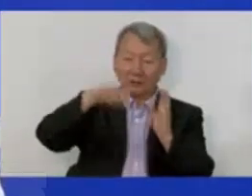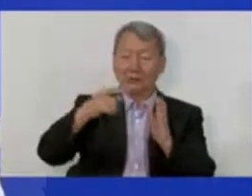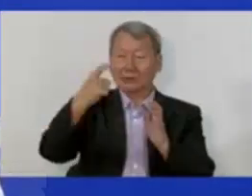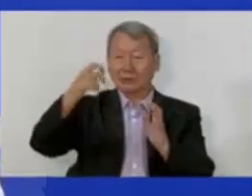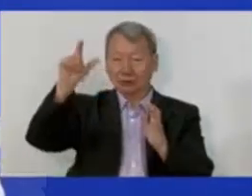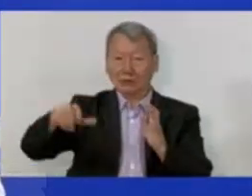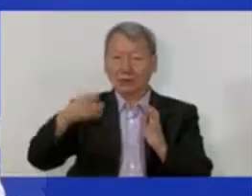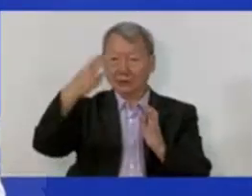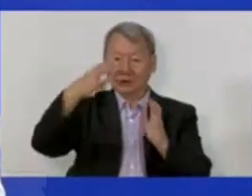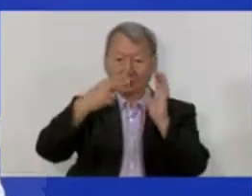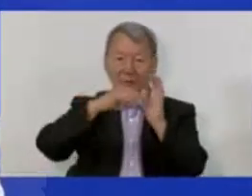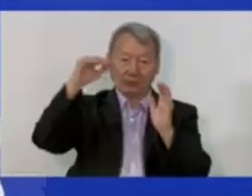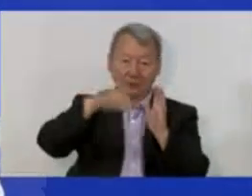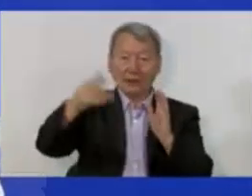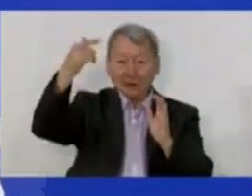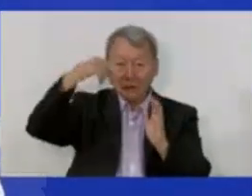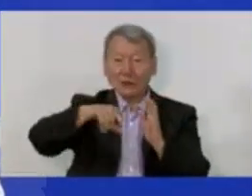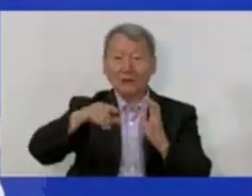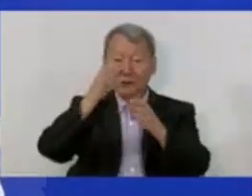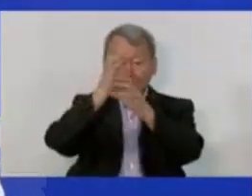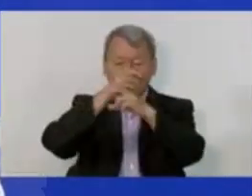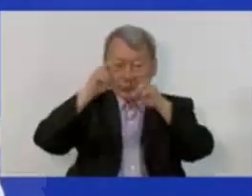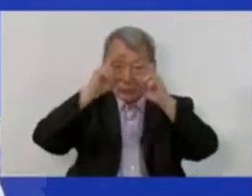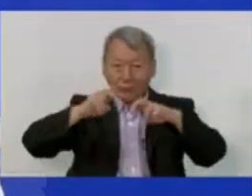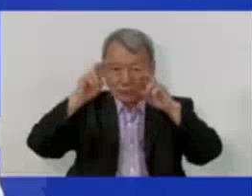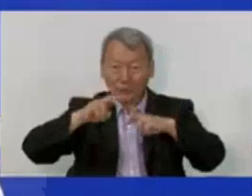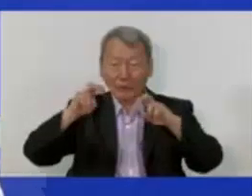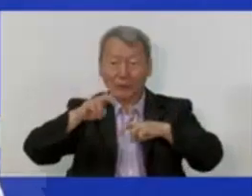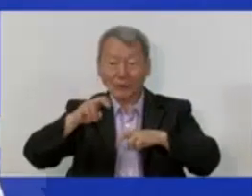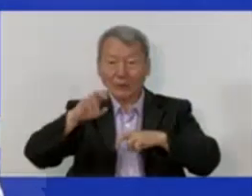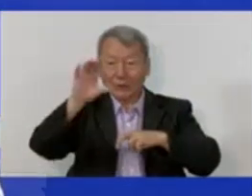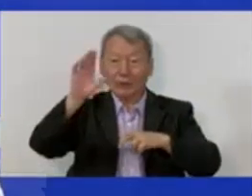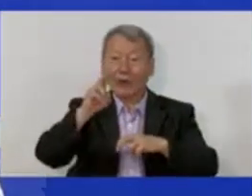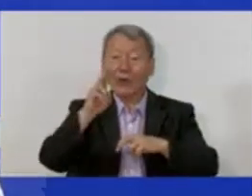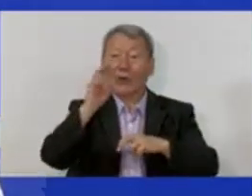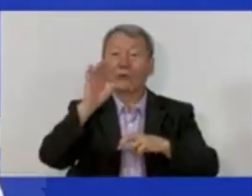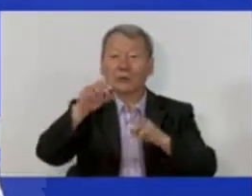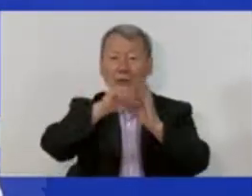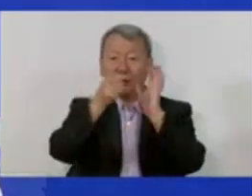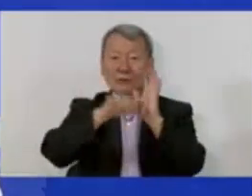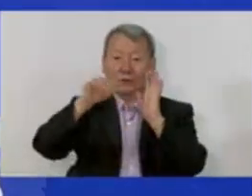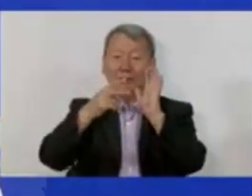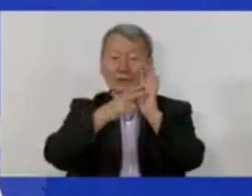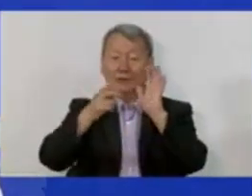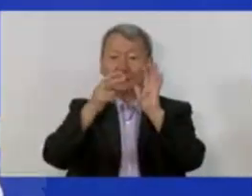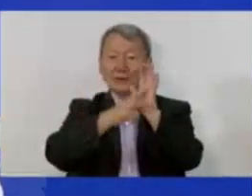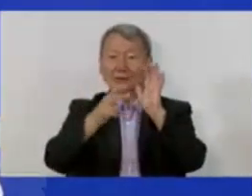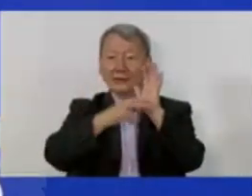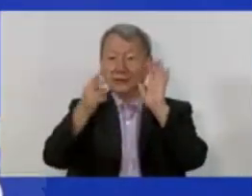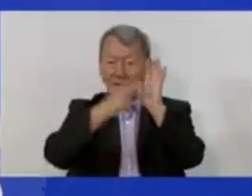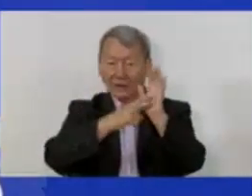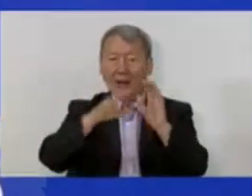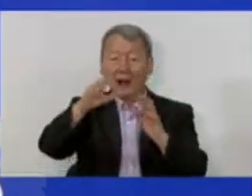37129 учур катталған. Алардың ішінен лабораториялық тастықталған учурлардың жалпы саны 16787-ні